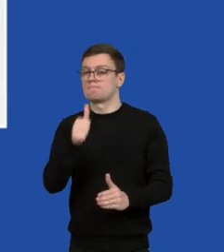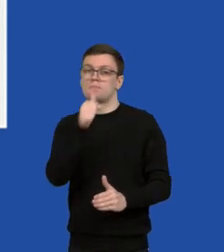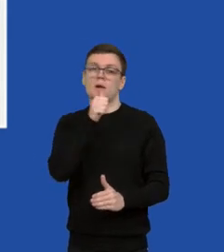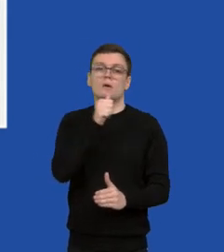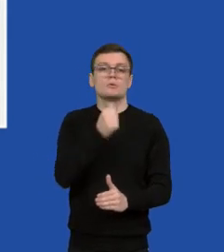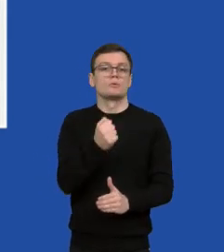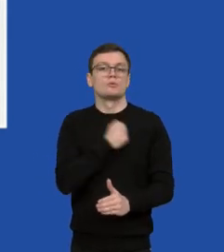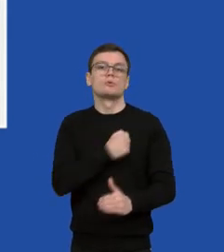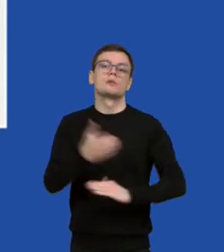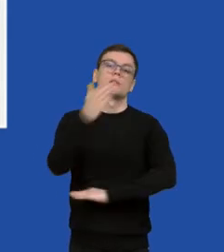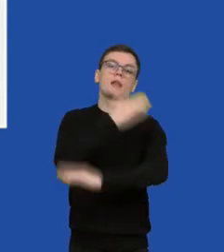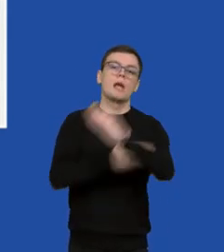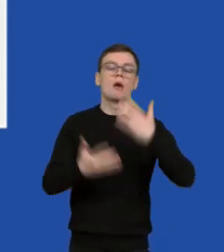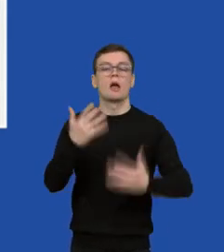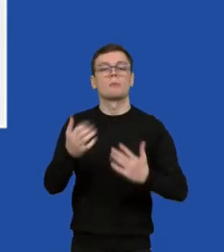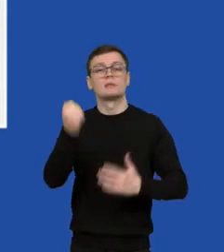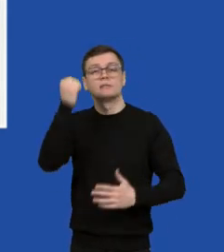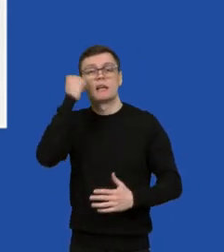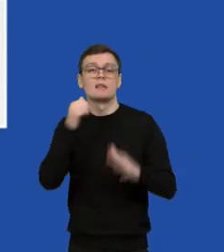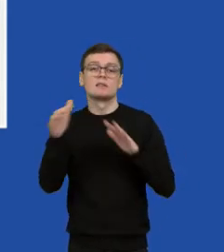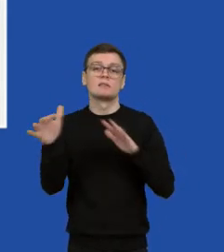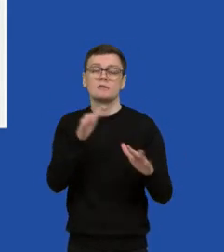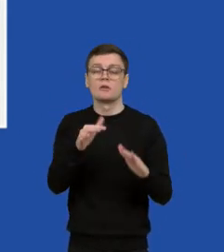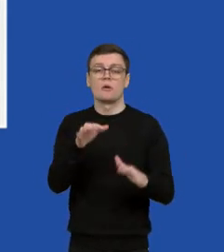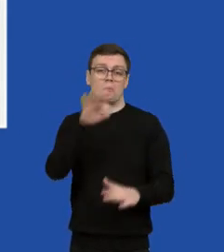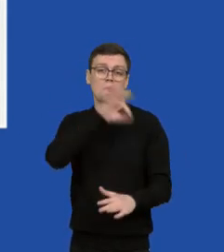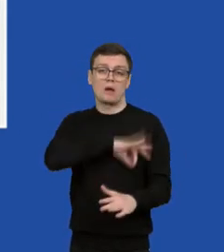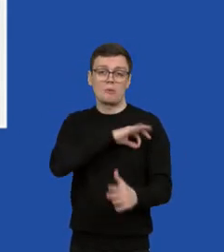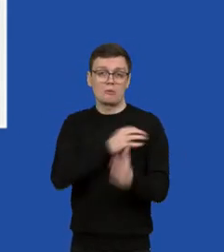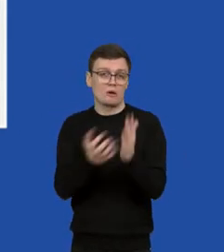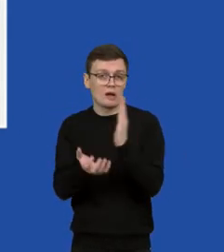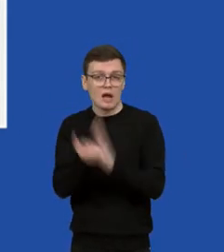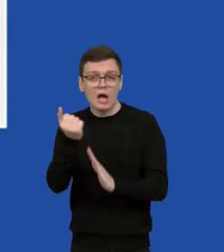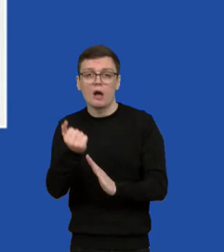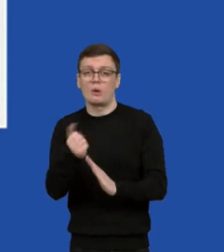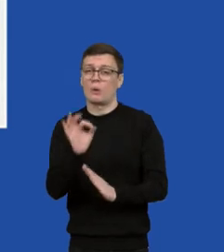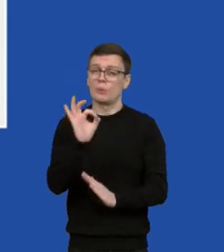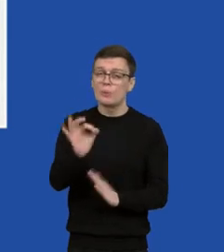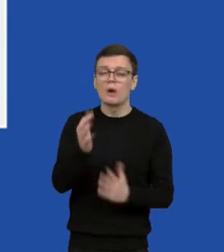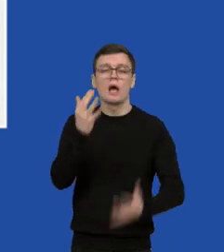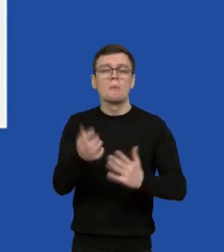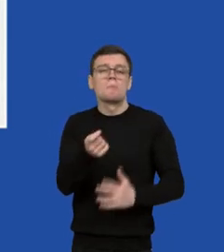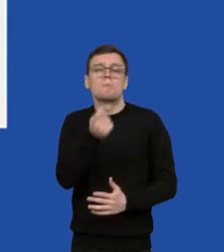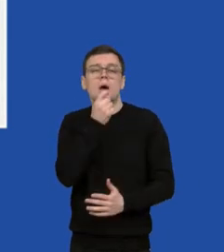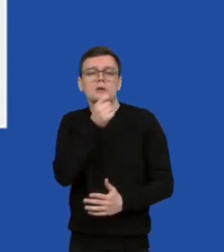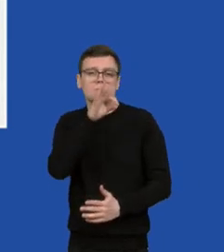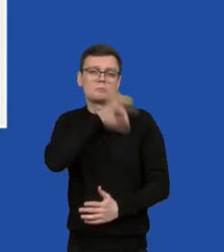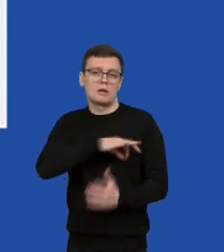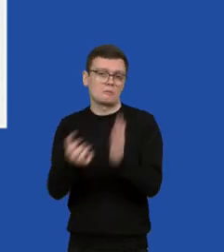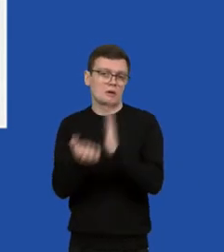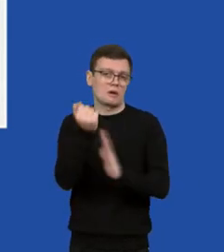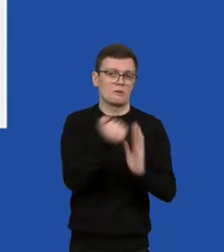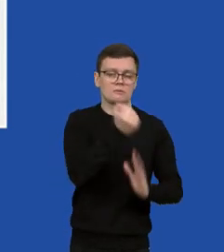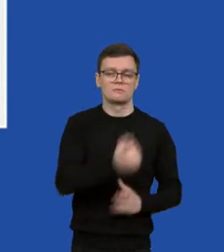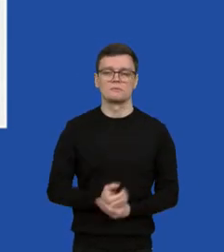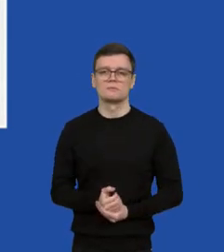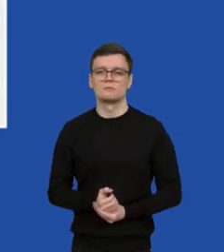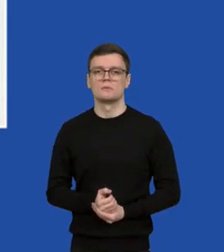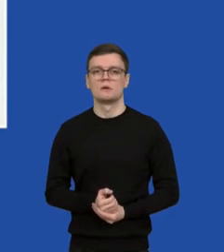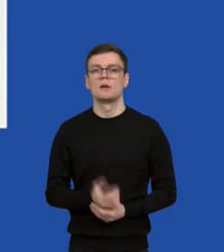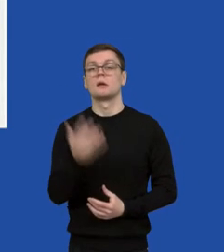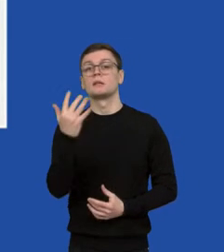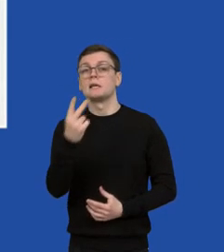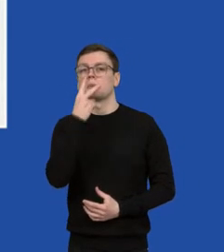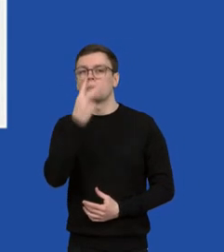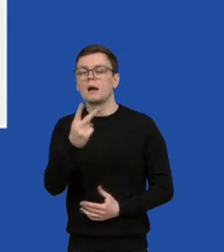neįgalumo ar senatvės atvejais jokių pajamų negaunantis arba labai mažas pajamas gaunantis žmonės. Dydžius konkrečius